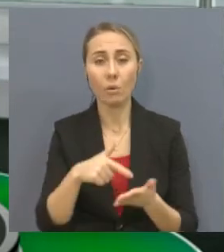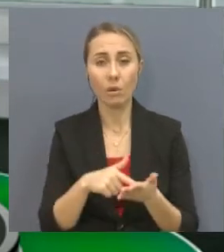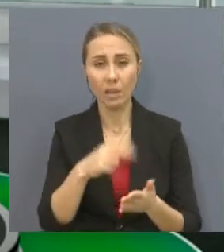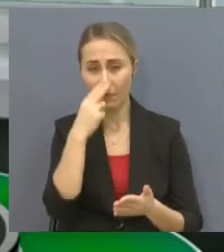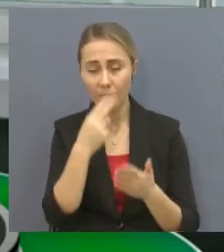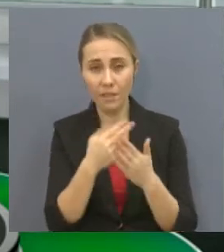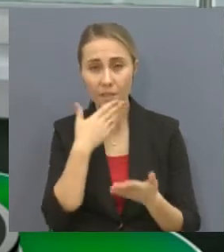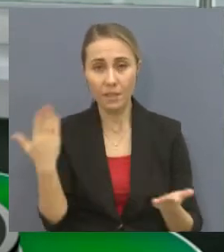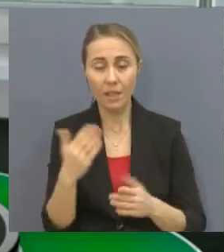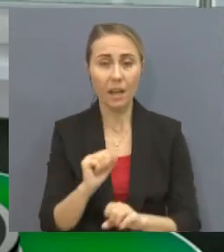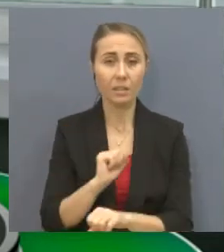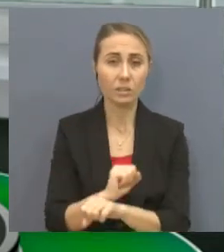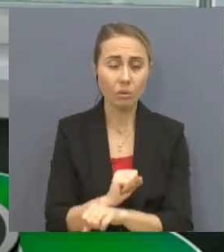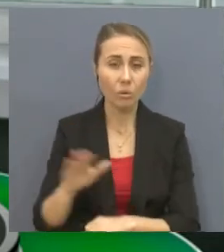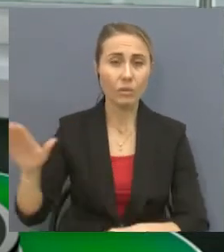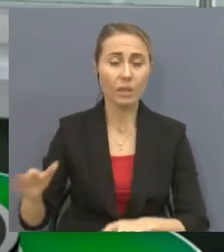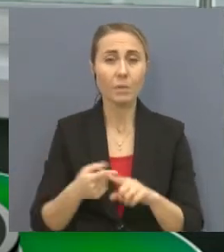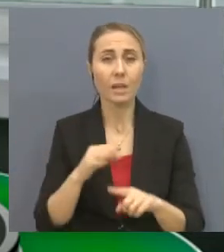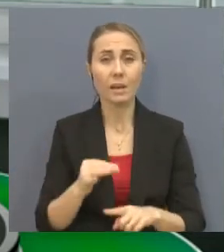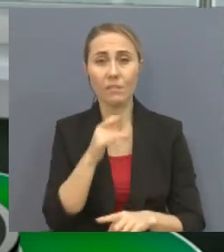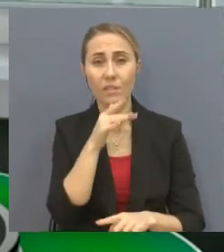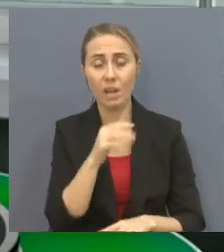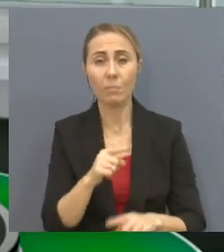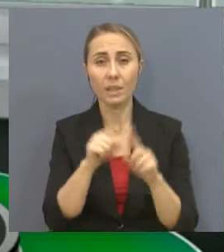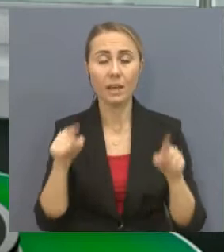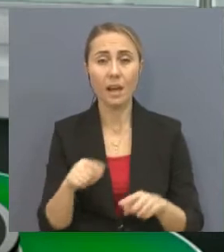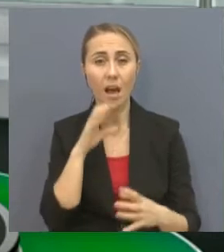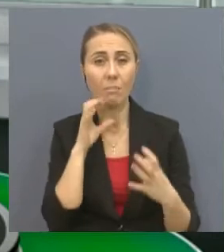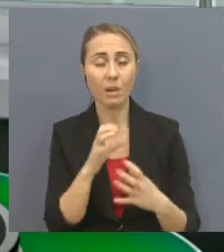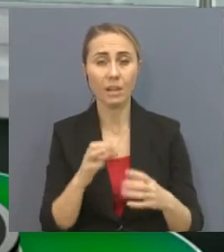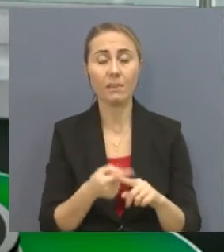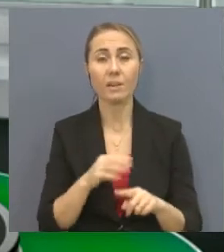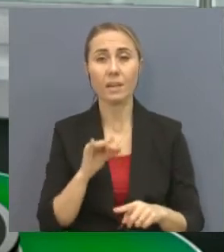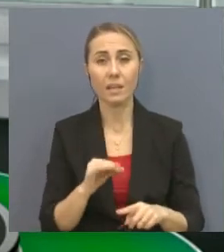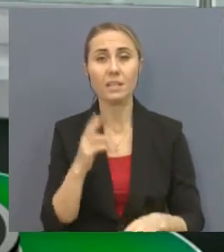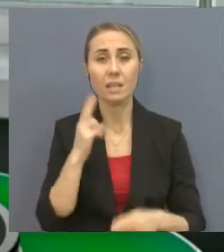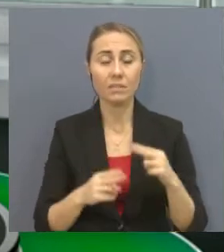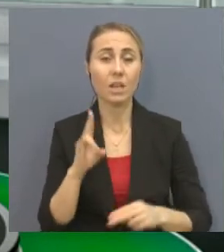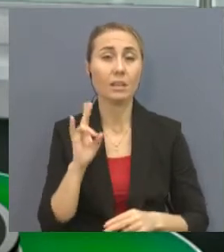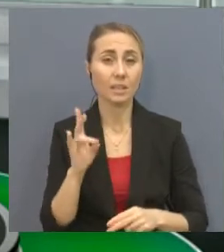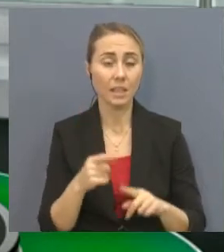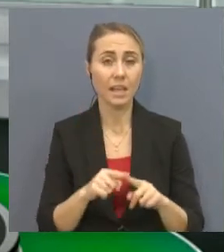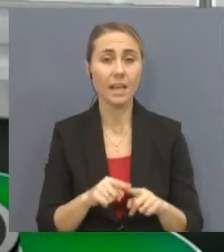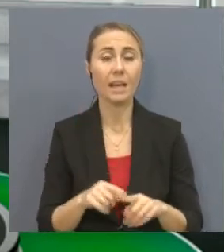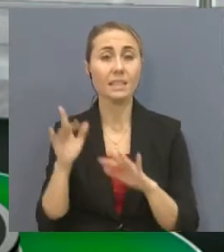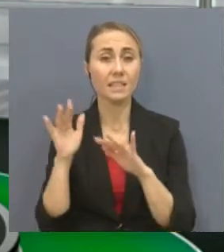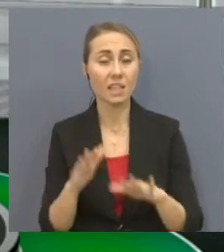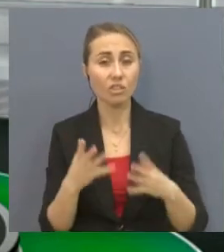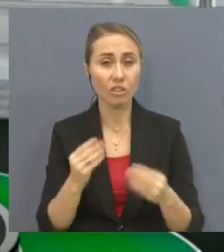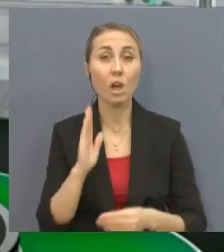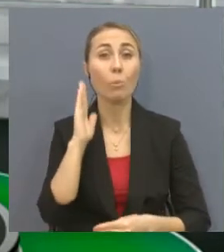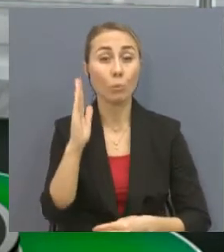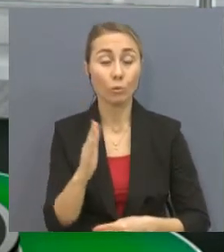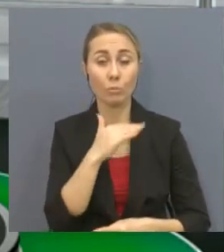вынуждены остановка путников во временных пунктах обогрева завершается ноябрь снежные дни еще впереди